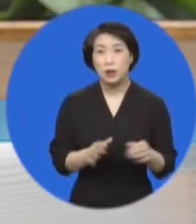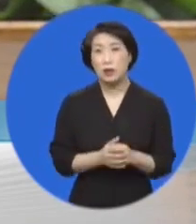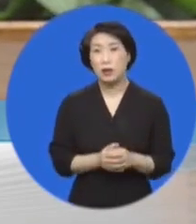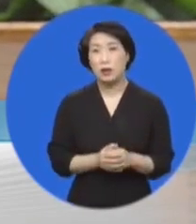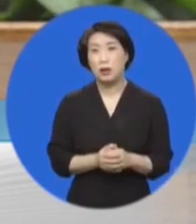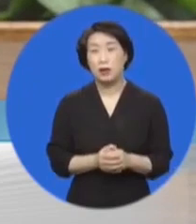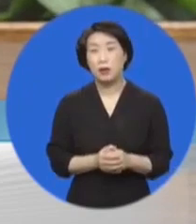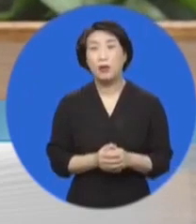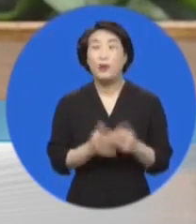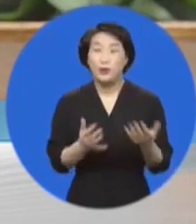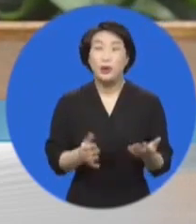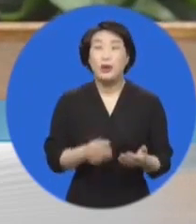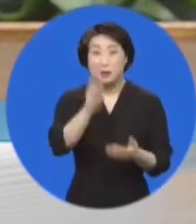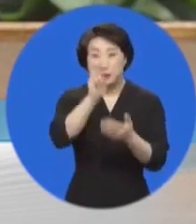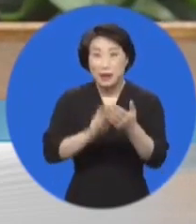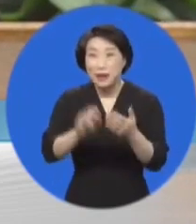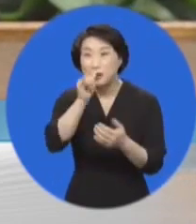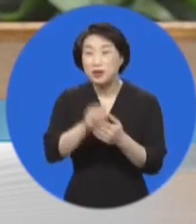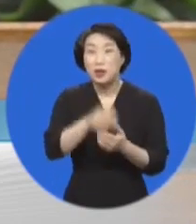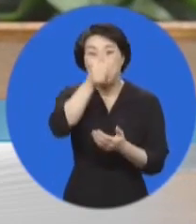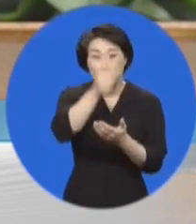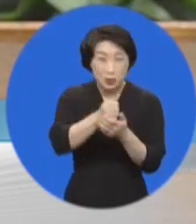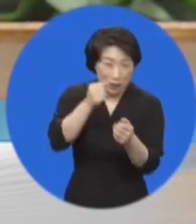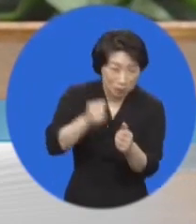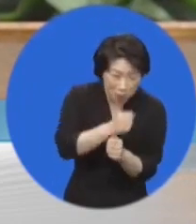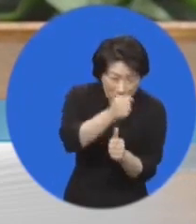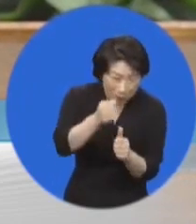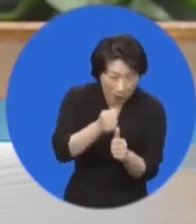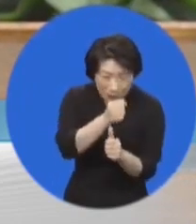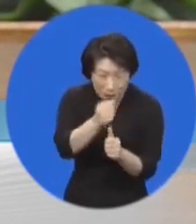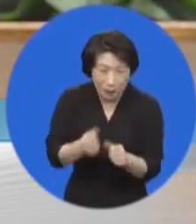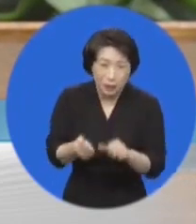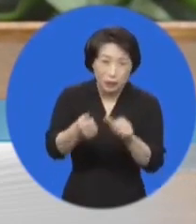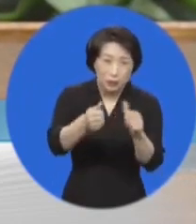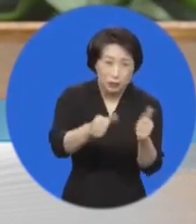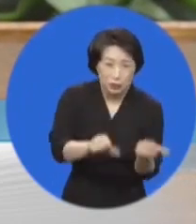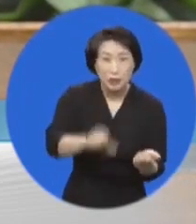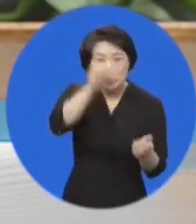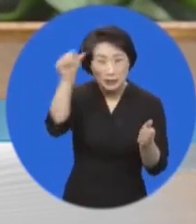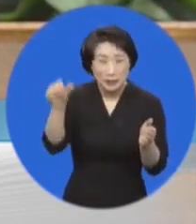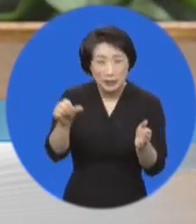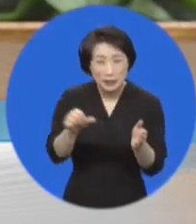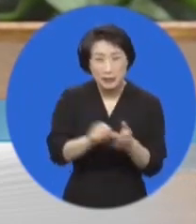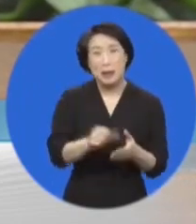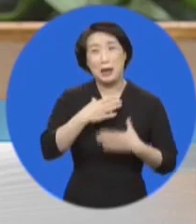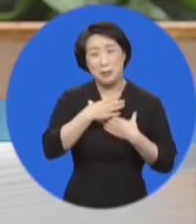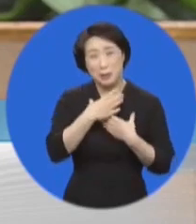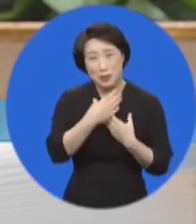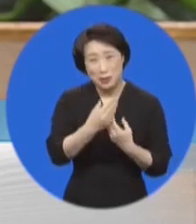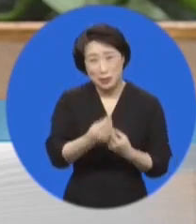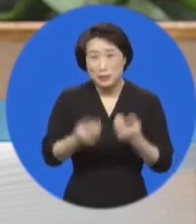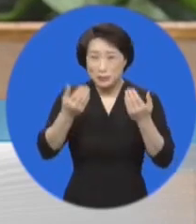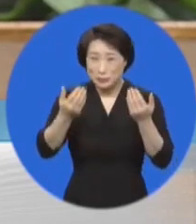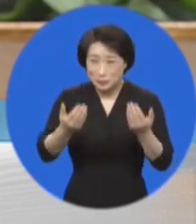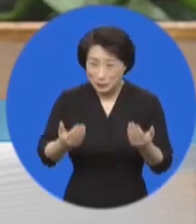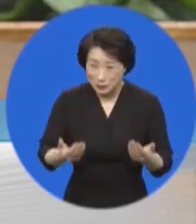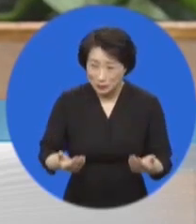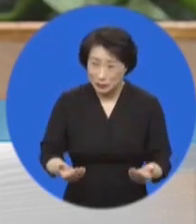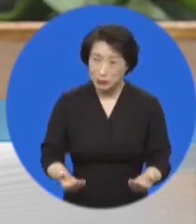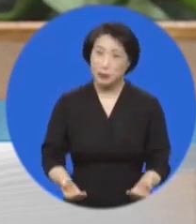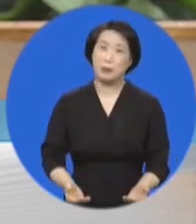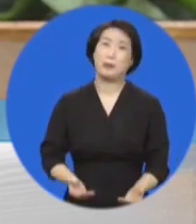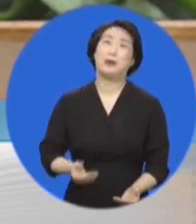죄에 매여 죽은 이 인생 편히